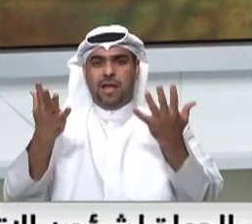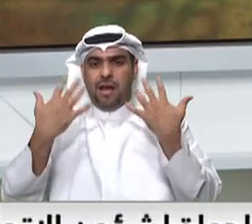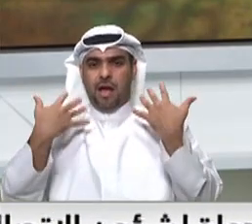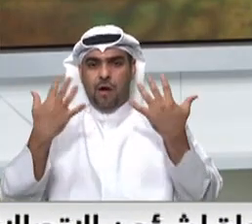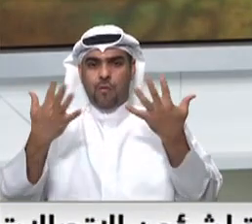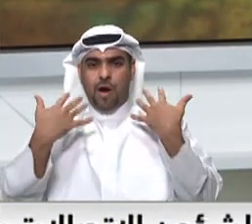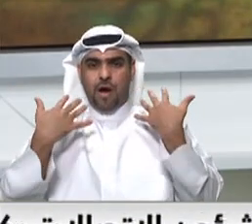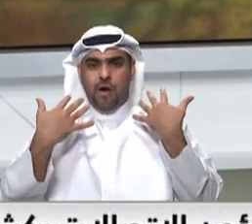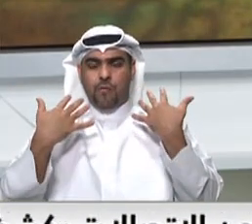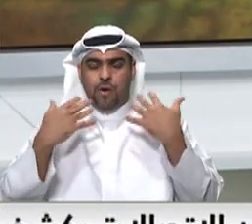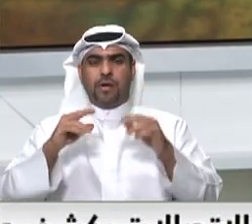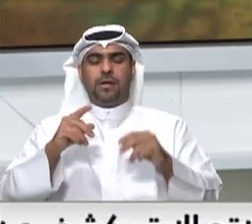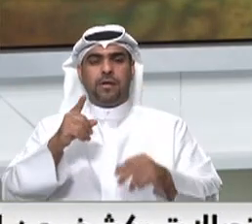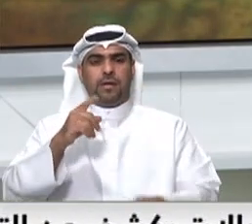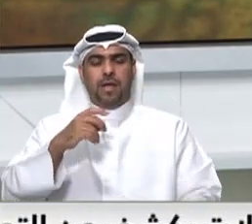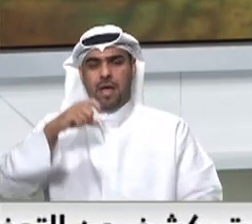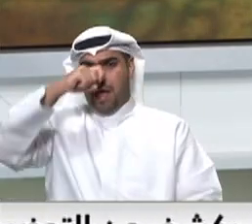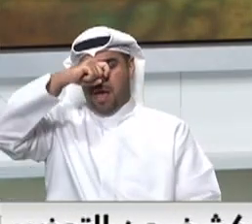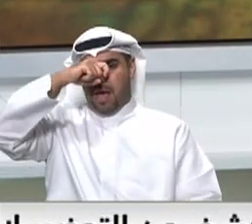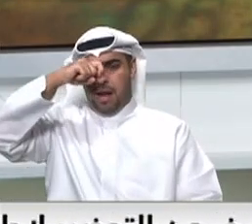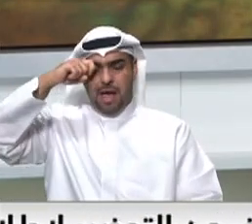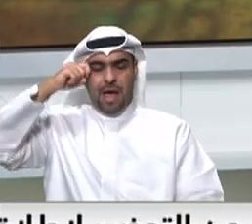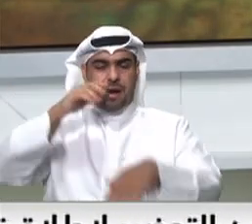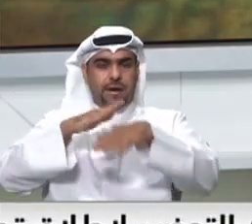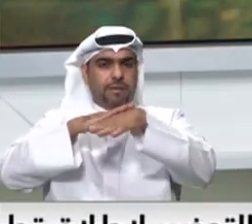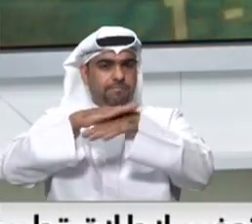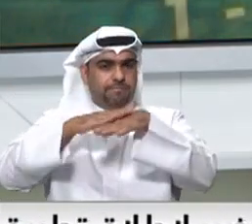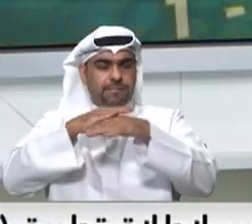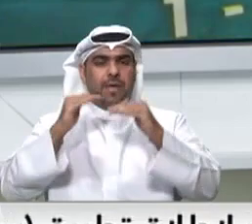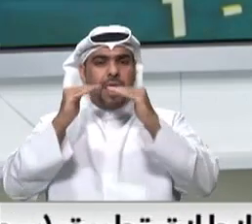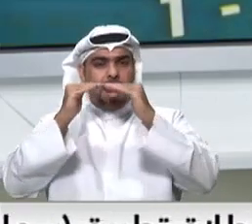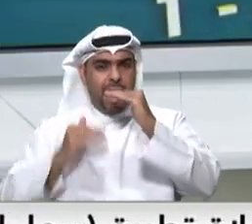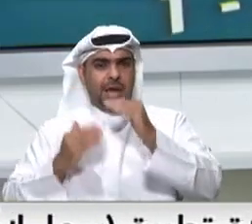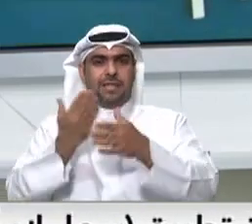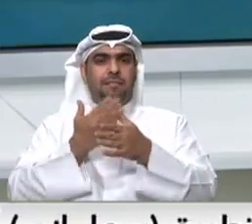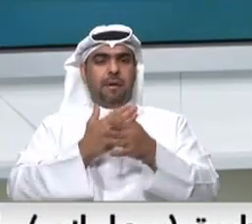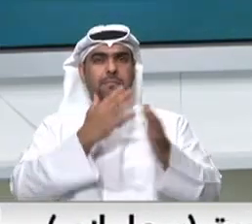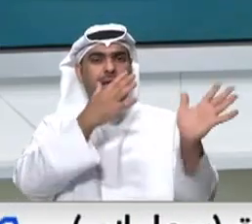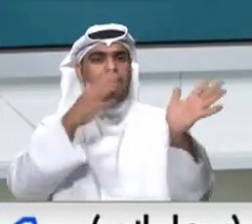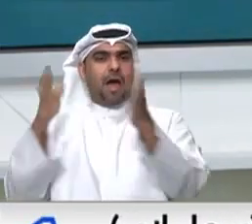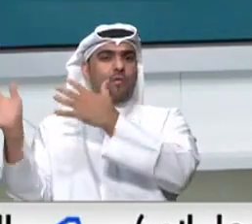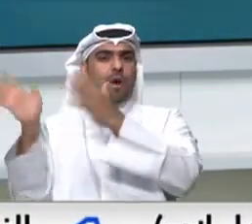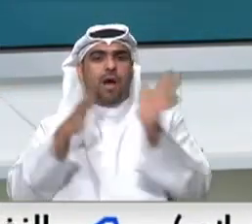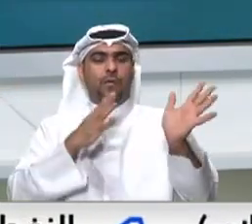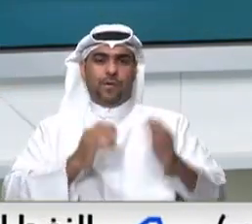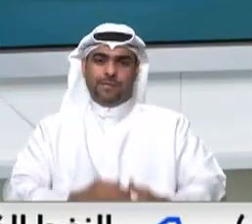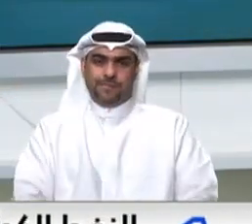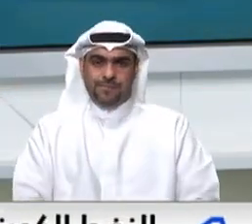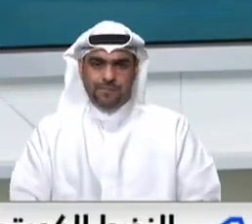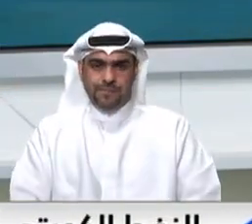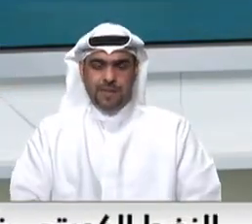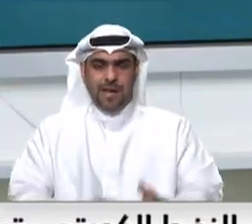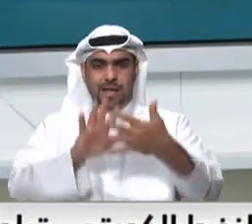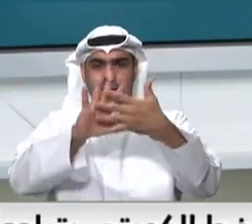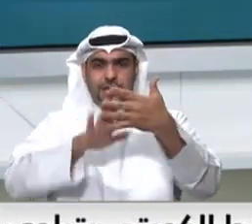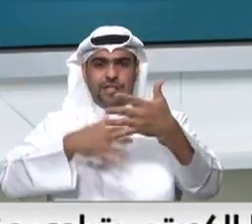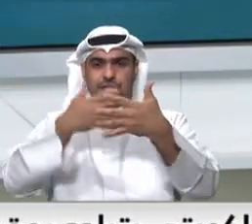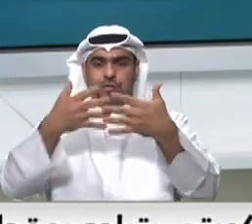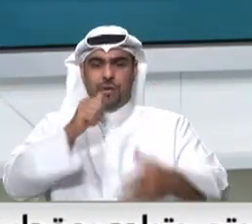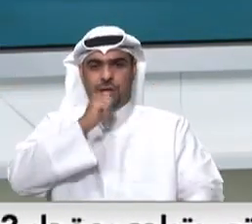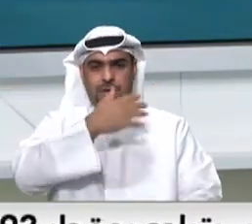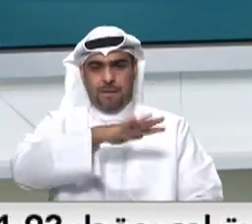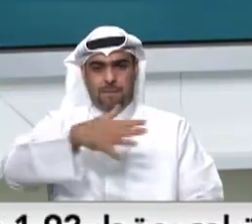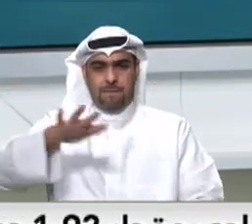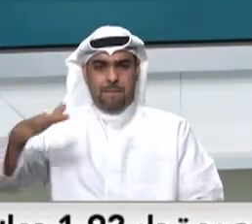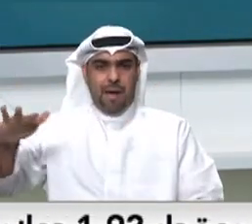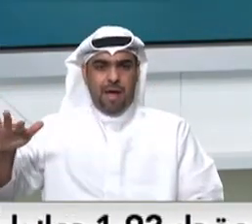الغربيه بالتاكيد راح تكون درجات الحراره المحسوسه اقل من المعدلات المسجله البحر خلال يوم الغد راح يكون خفيف